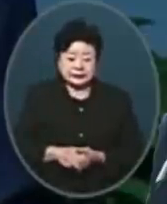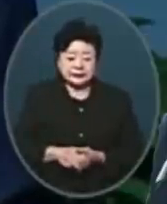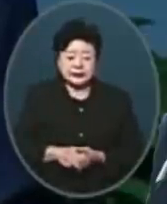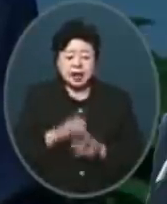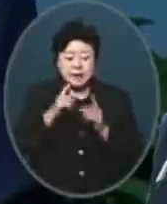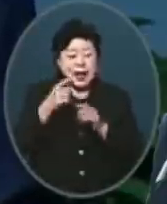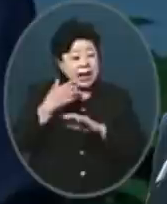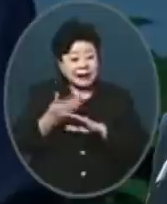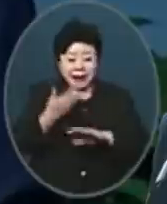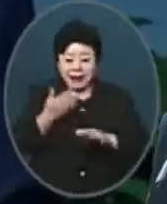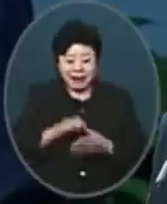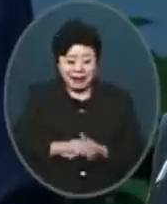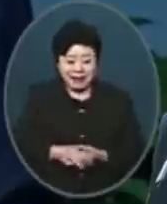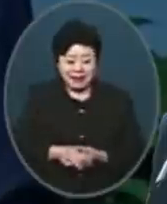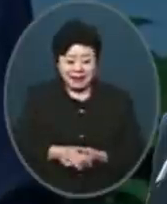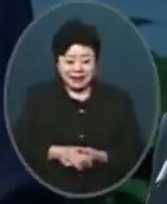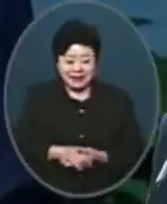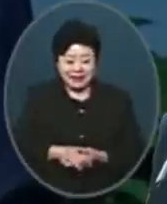말이 달라지는 것입니다.